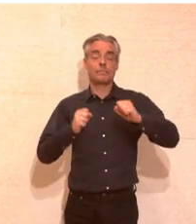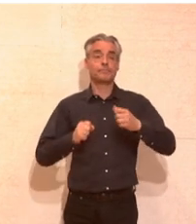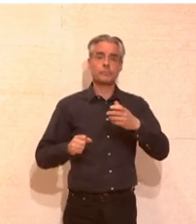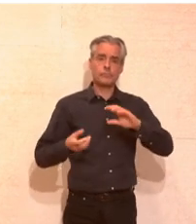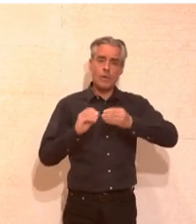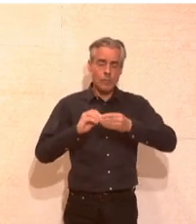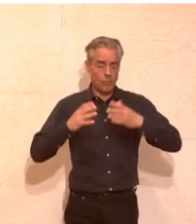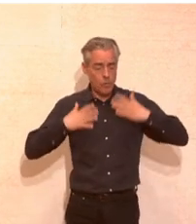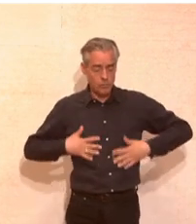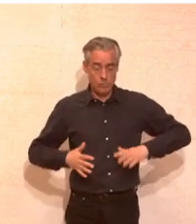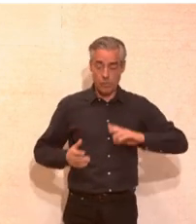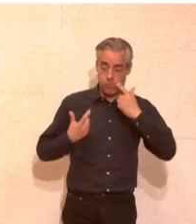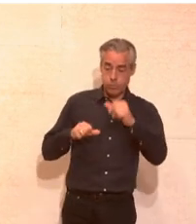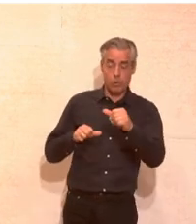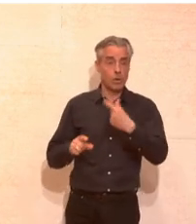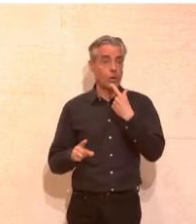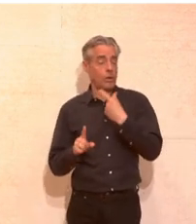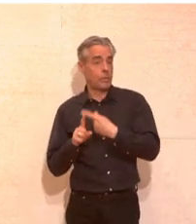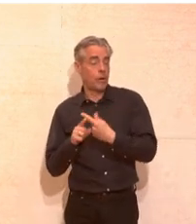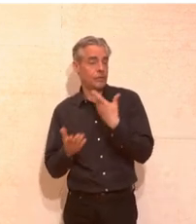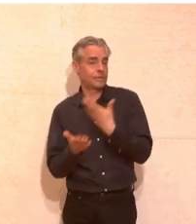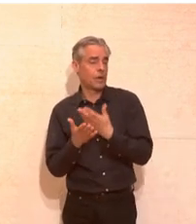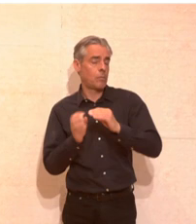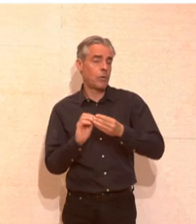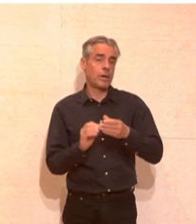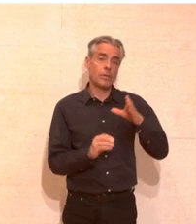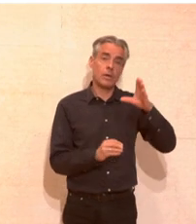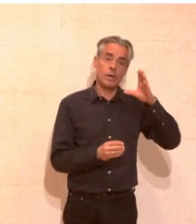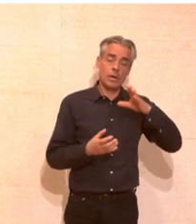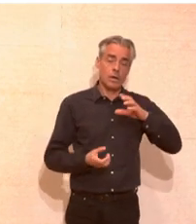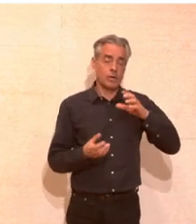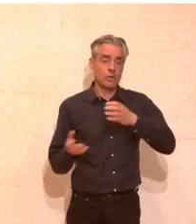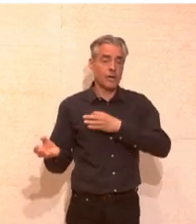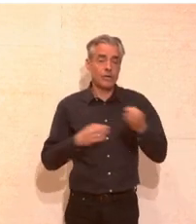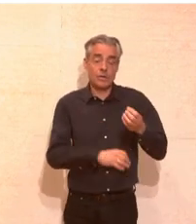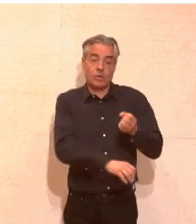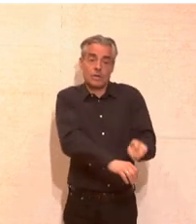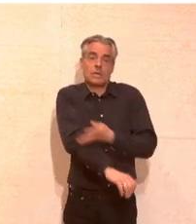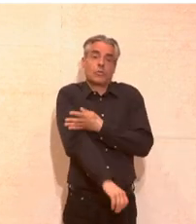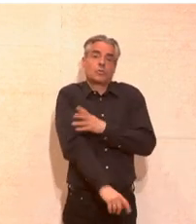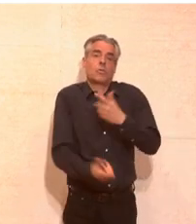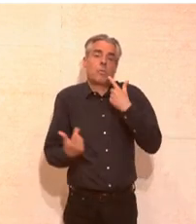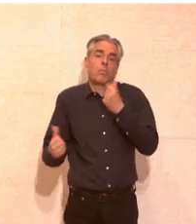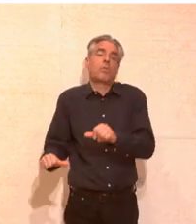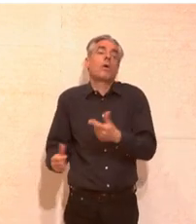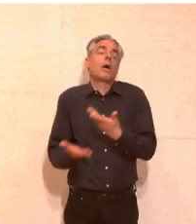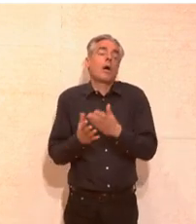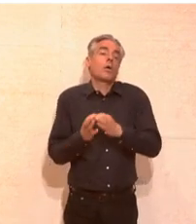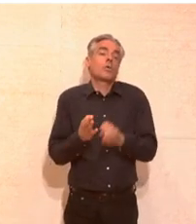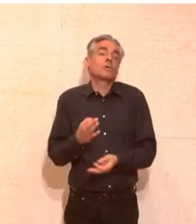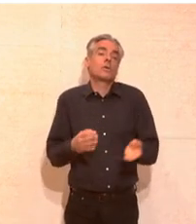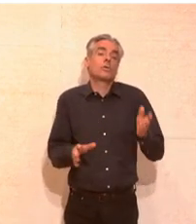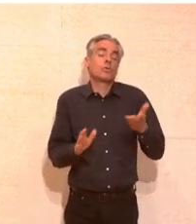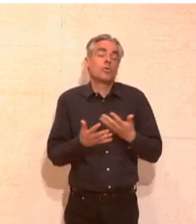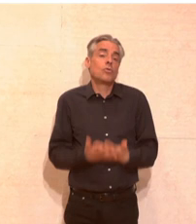avoir des troubles du comportement, mais qui sont signes de cette difficulté de régulation émotionnelle. Et quoi qu'il en soit, il y a un impact important